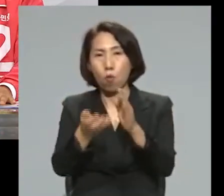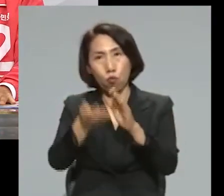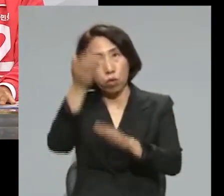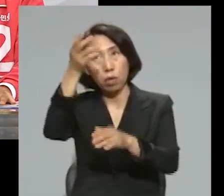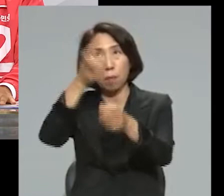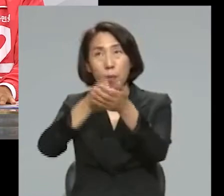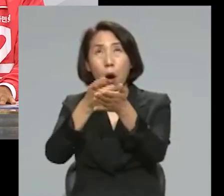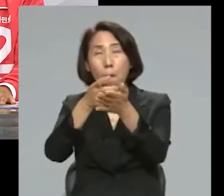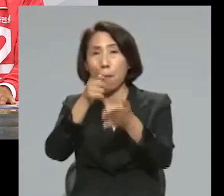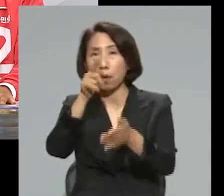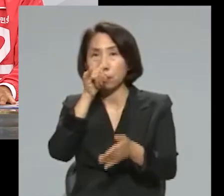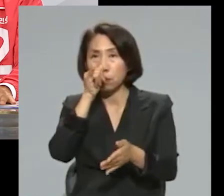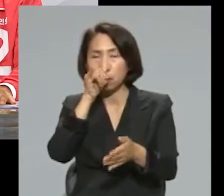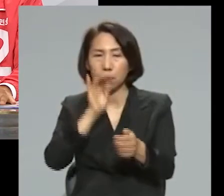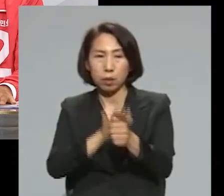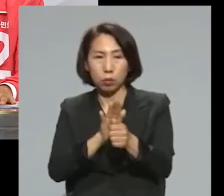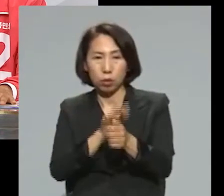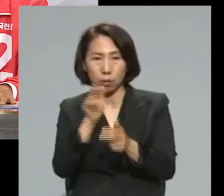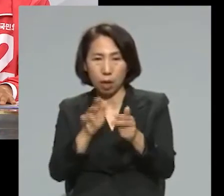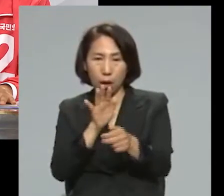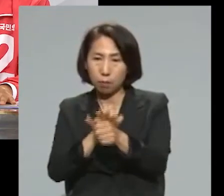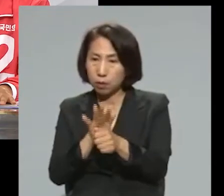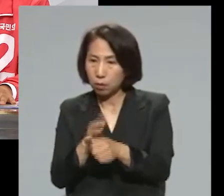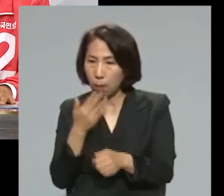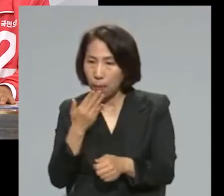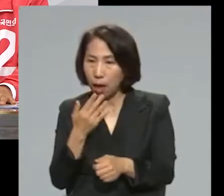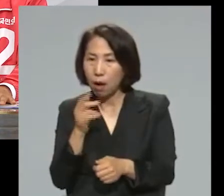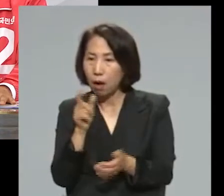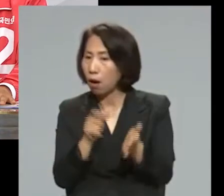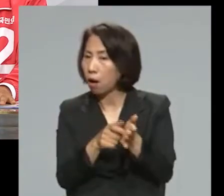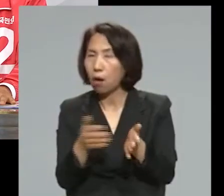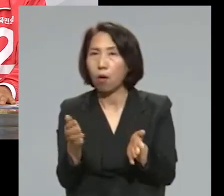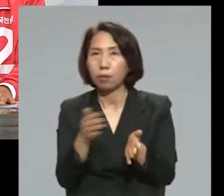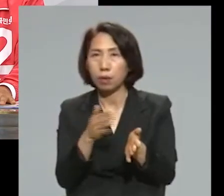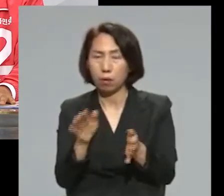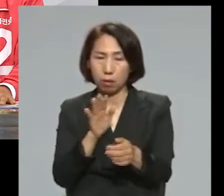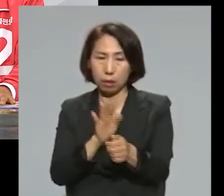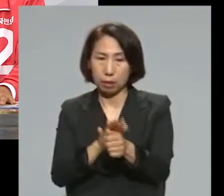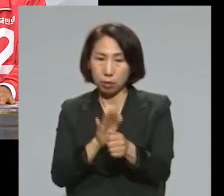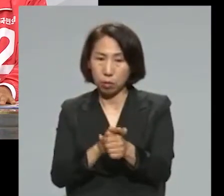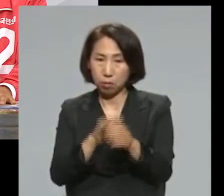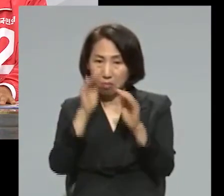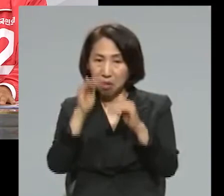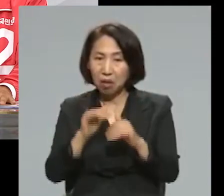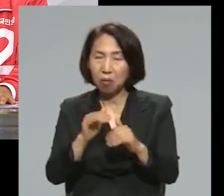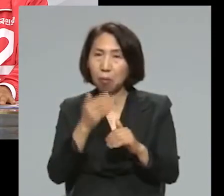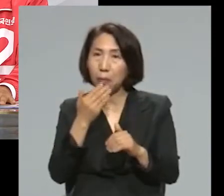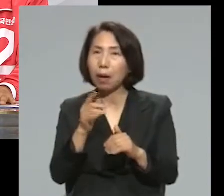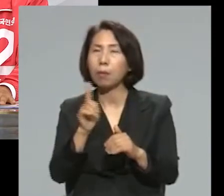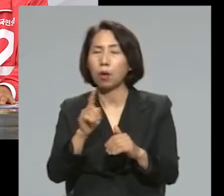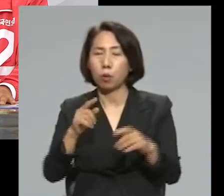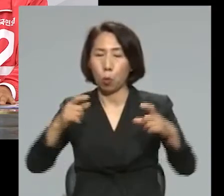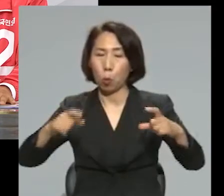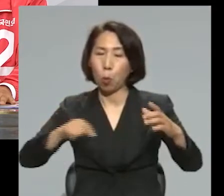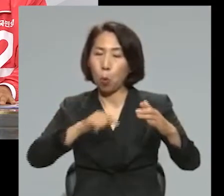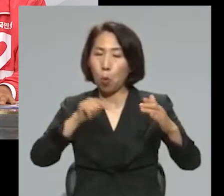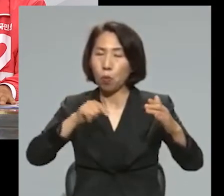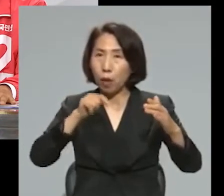상위법에서 그 지원 사업을 제공할 수 있는 게 전혀 없습니다. 다만 지원을 할 수 있는 사항은 그 구역 내에